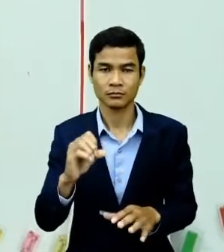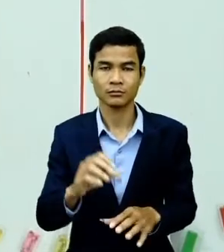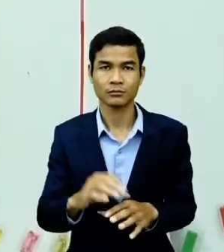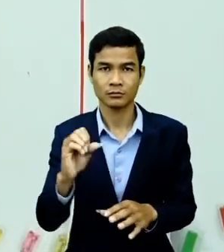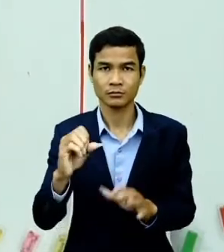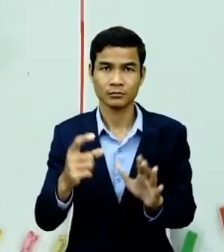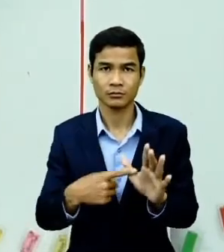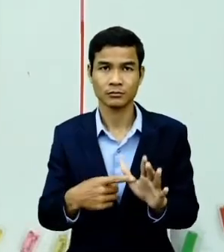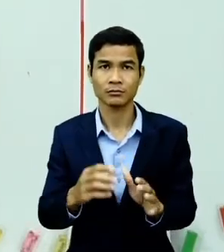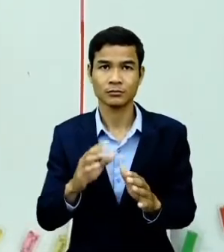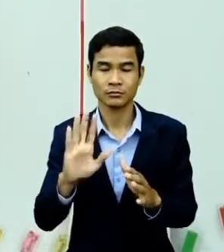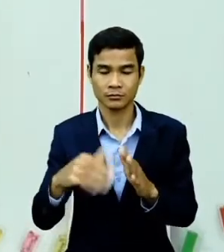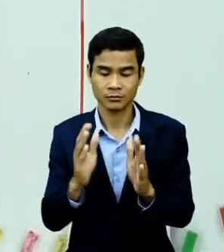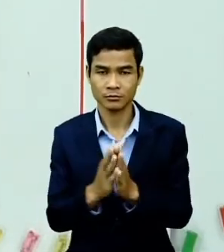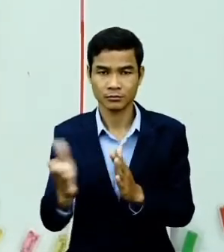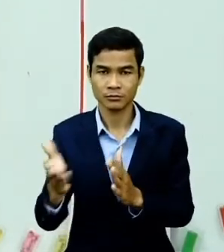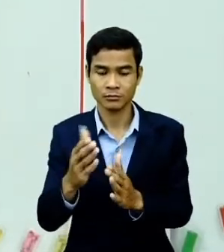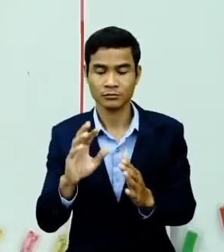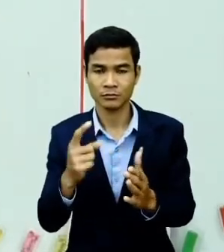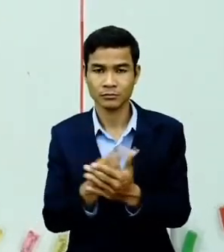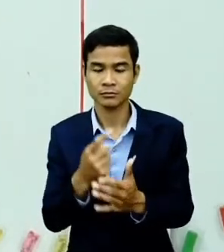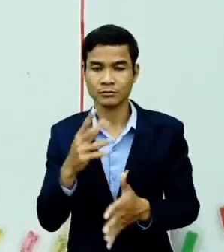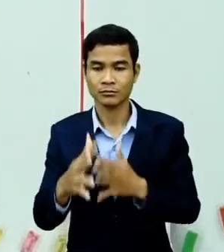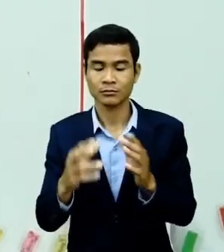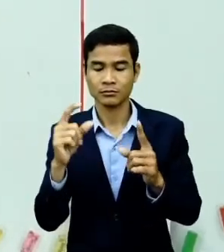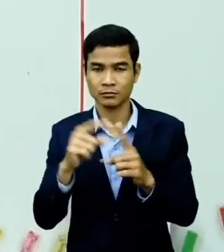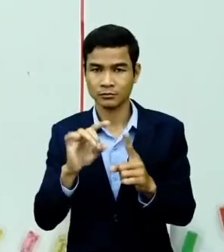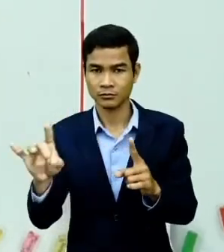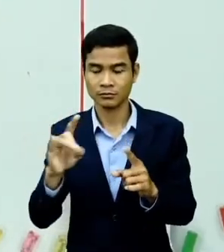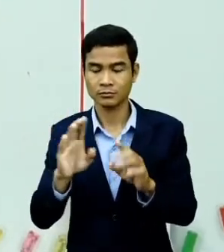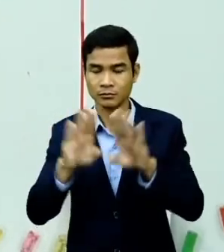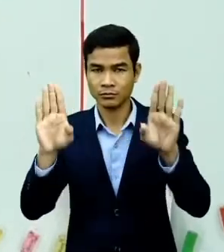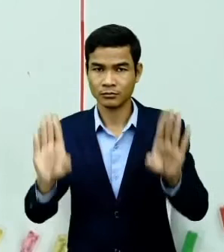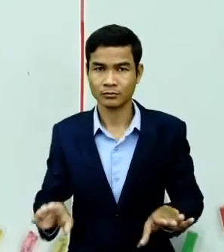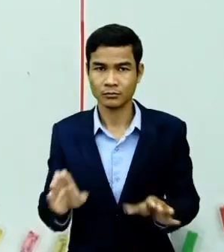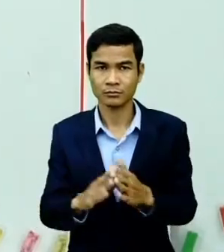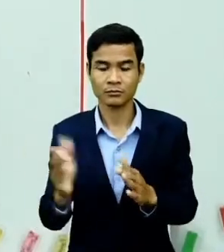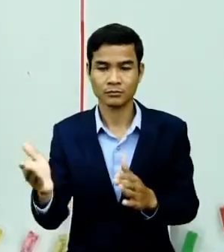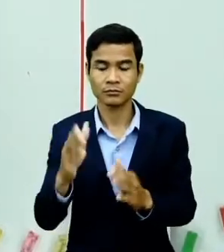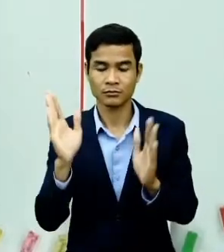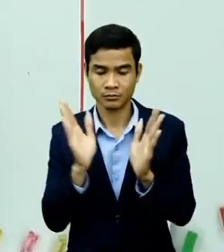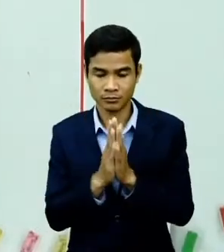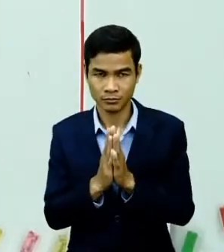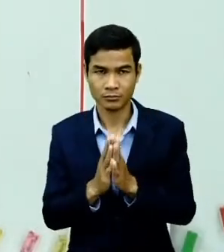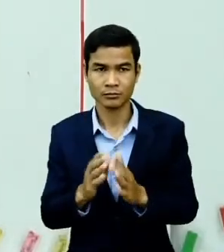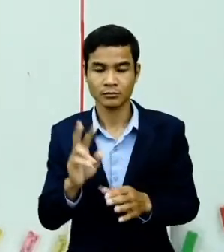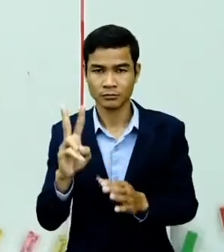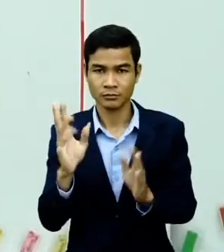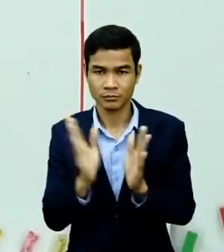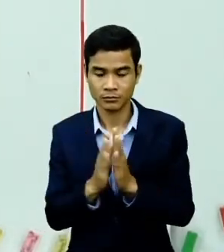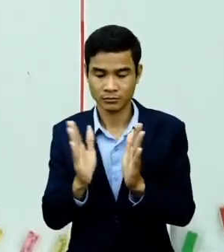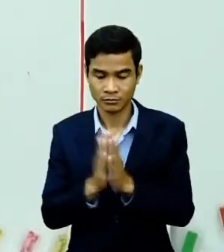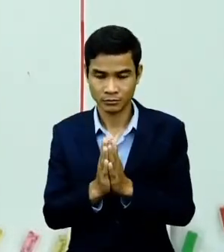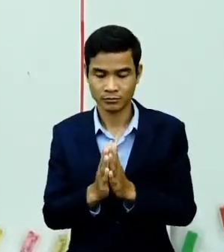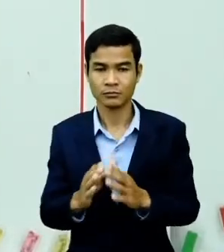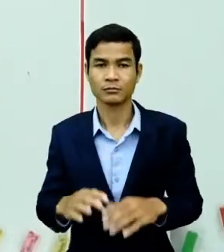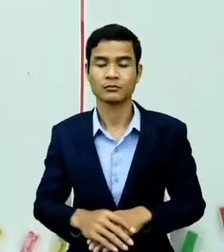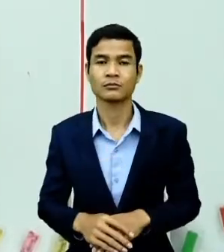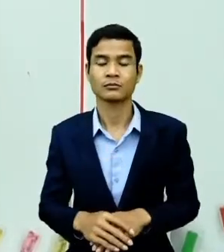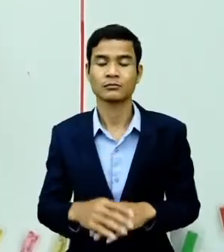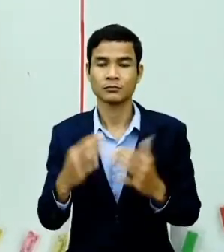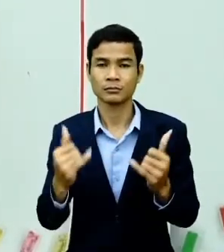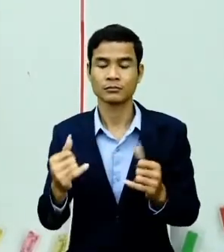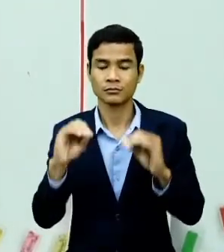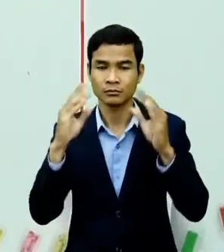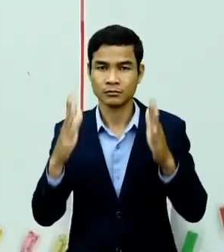លីចាអរគុណកូនកូនដែលបានចូលរួមអានព្យាងនៅលើក្តារក្តារខៀនកូនតែដៃម្ដងពីរដងឥ